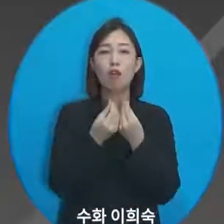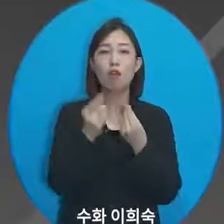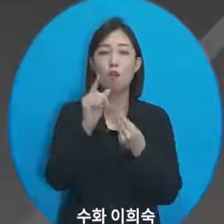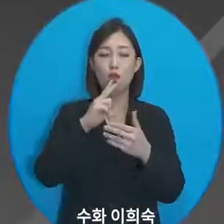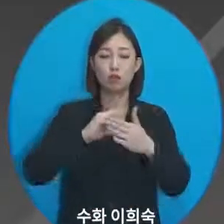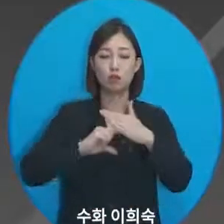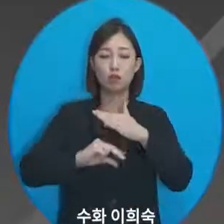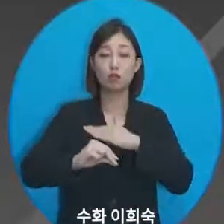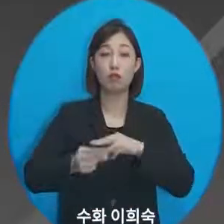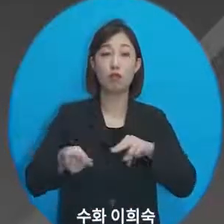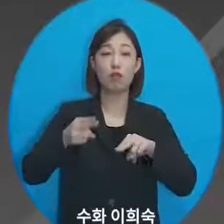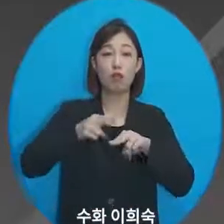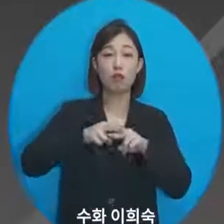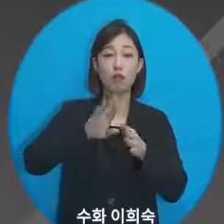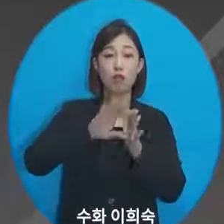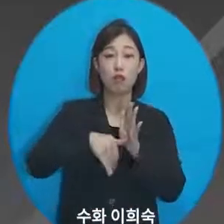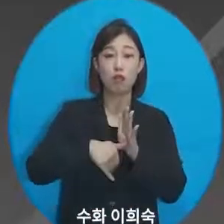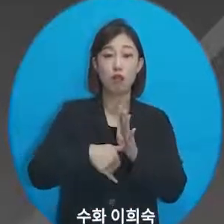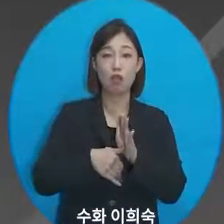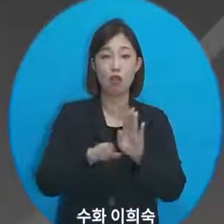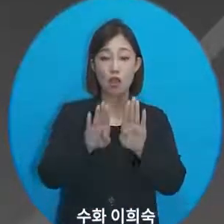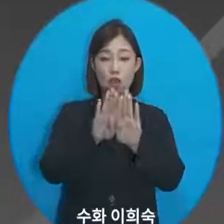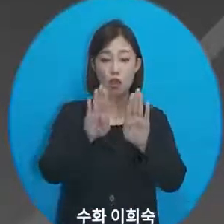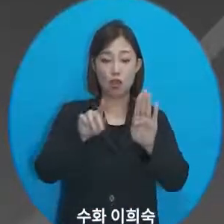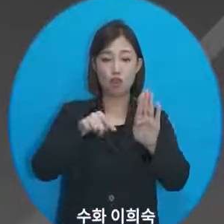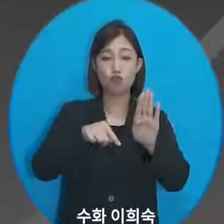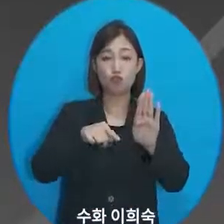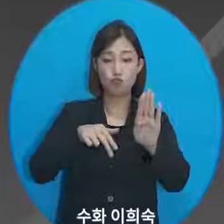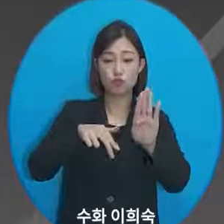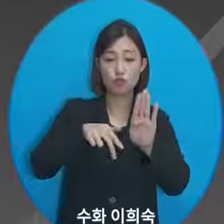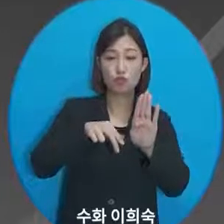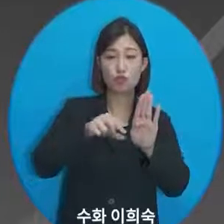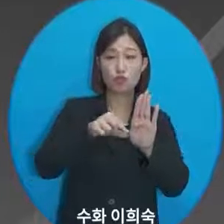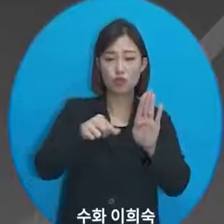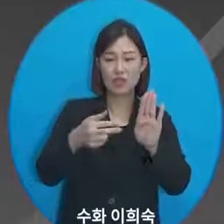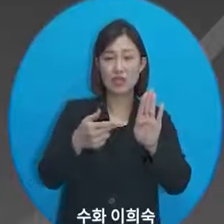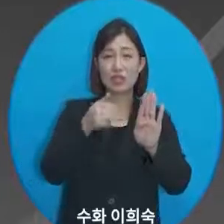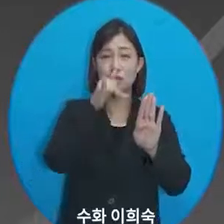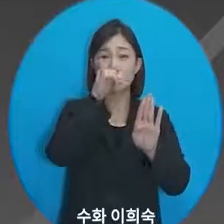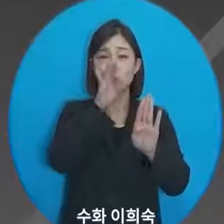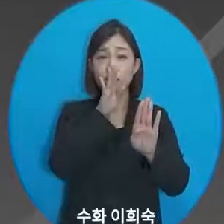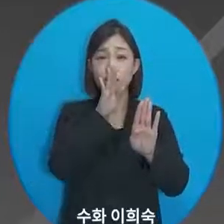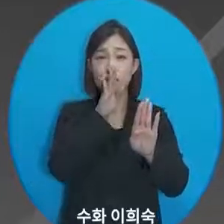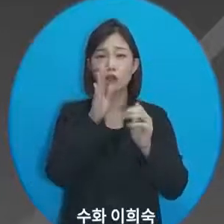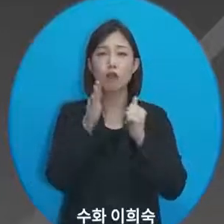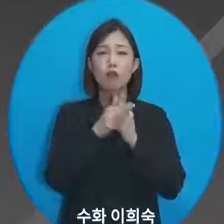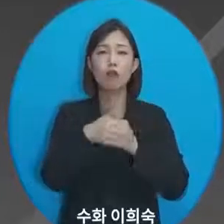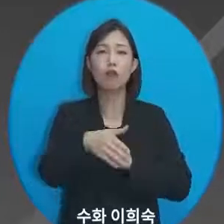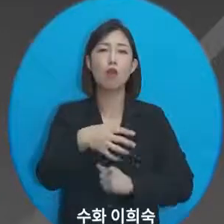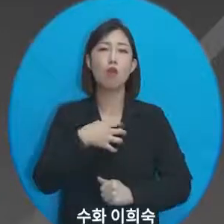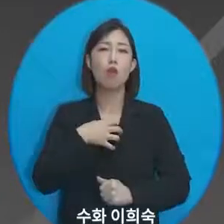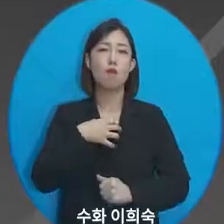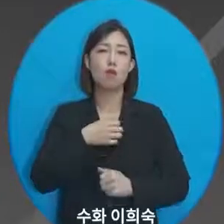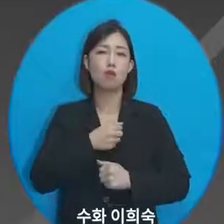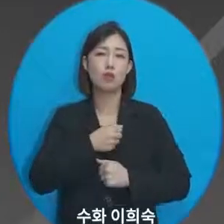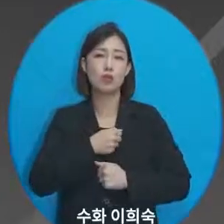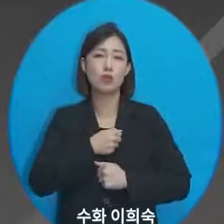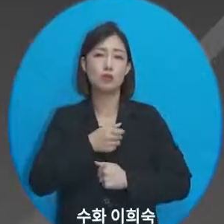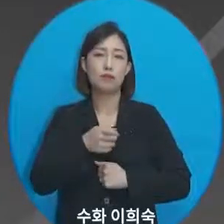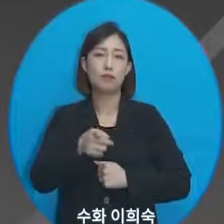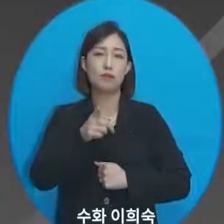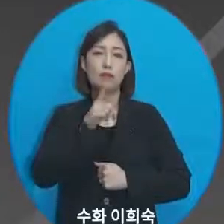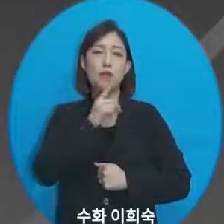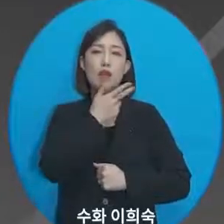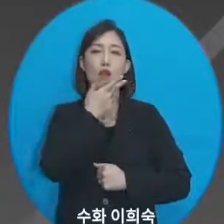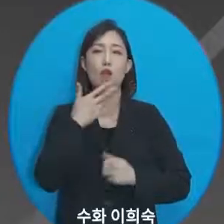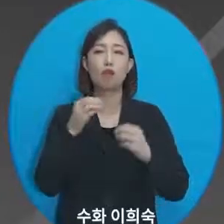때 그 승강장과의 그 사이 간격, 그거를 조심하라는 관점으로 이 용어를 사용하기